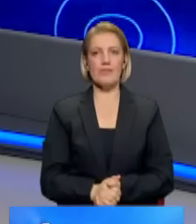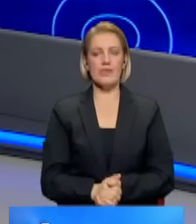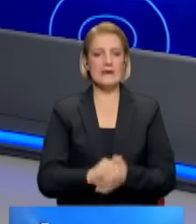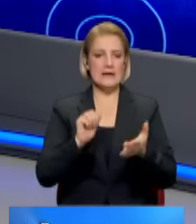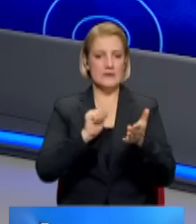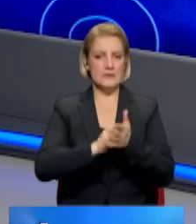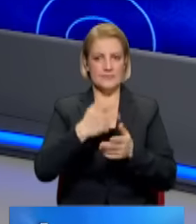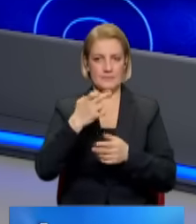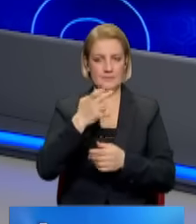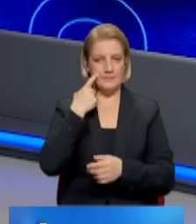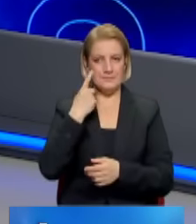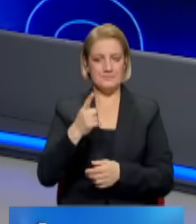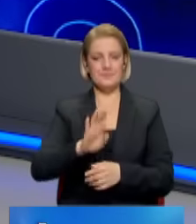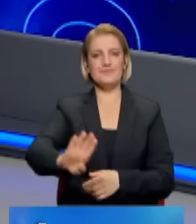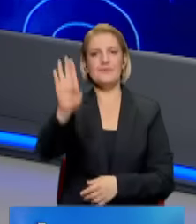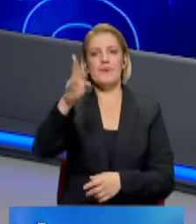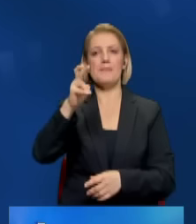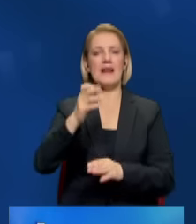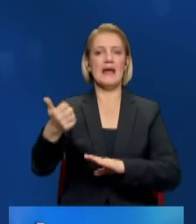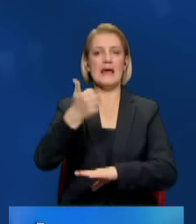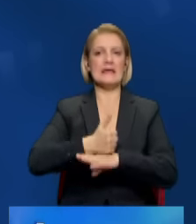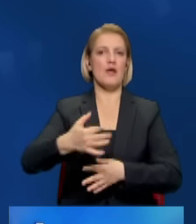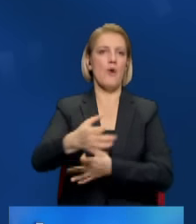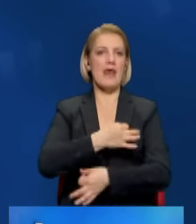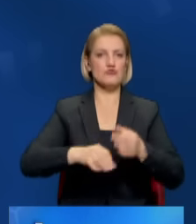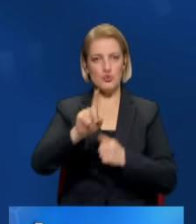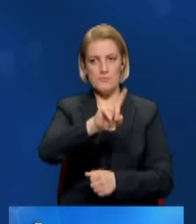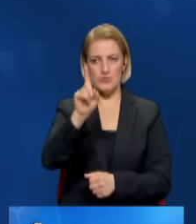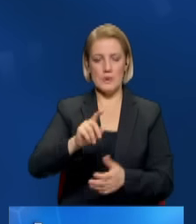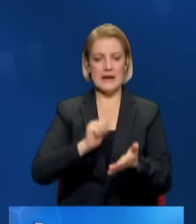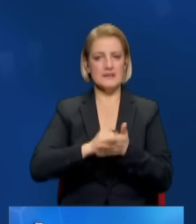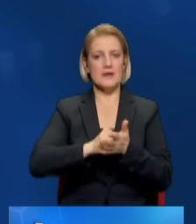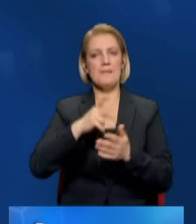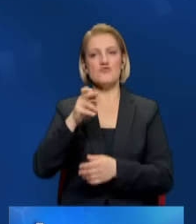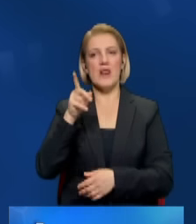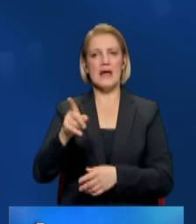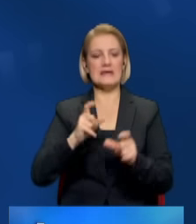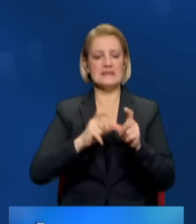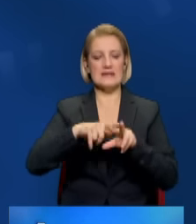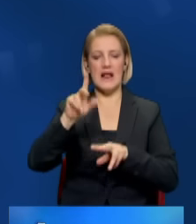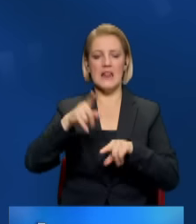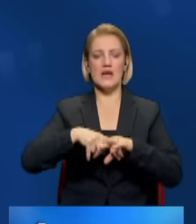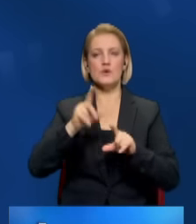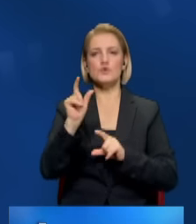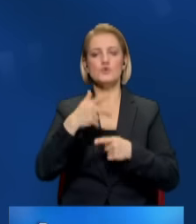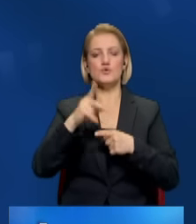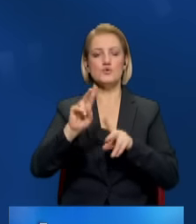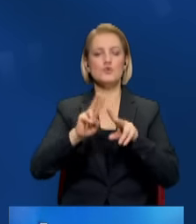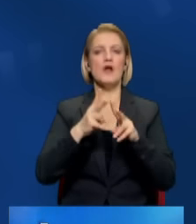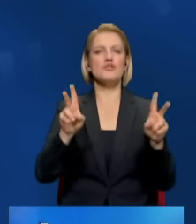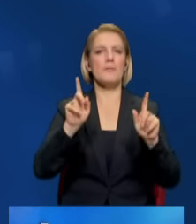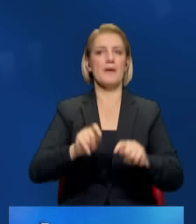gazete pencereye bakacağız. Demokrat Parti'de iktidar operasyonu mu diye sormuş Gazete Pencere. Salih Uzun açıkladı. Engin Yurt'la